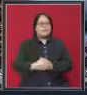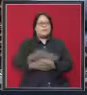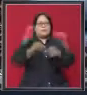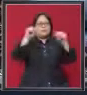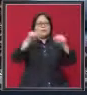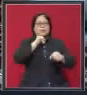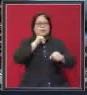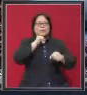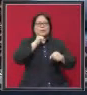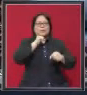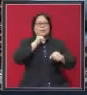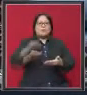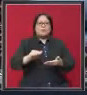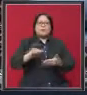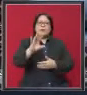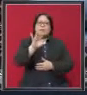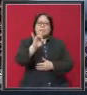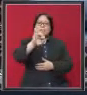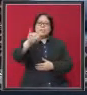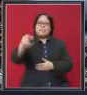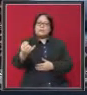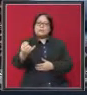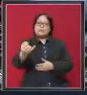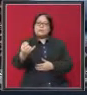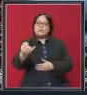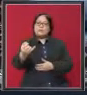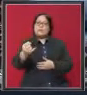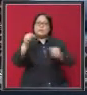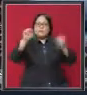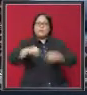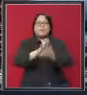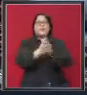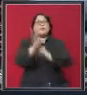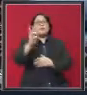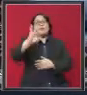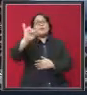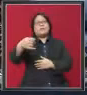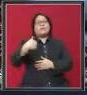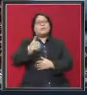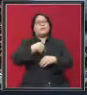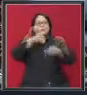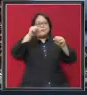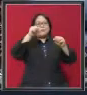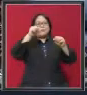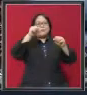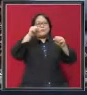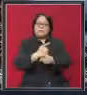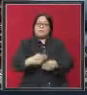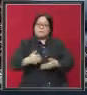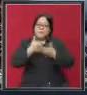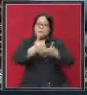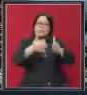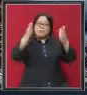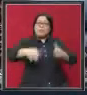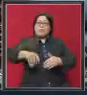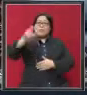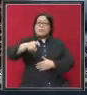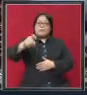So bolehkah kalau kurang pun 8 juta jadi 6 juta. Supaya kita boleh benar-benar bantu mereka